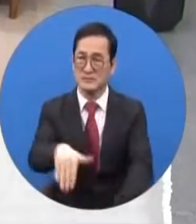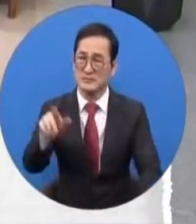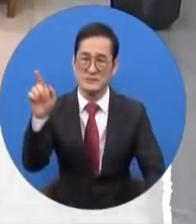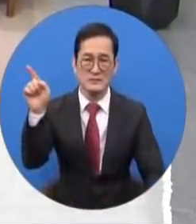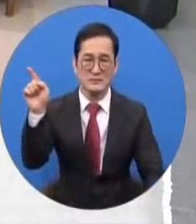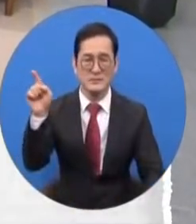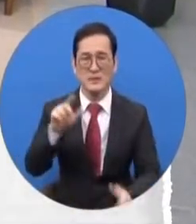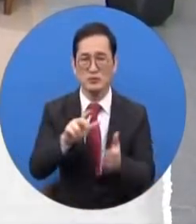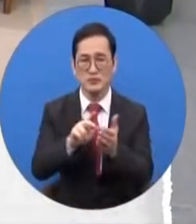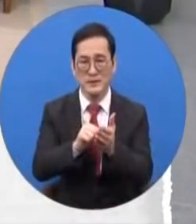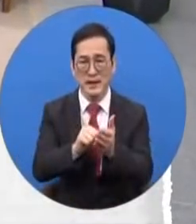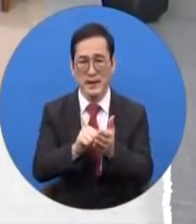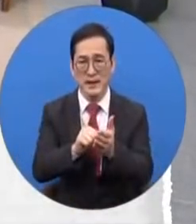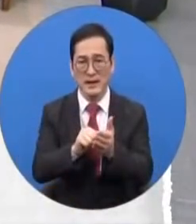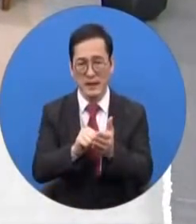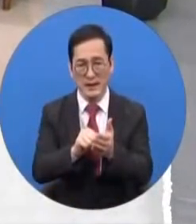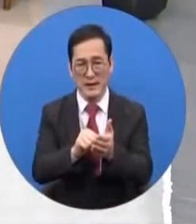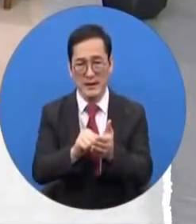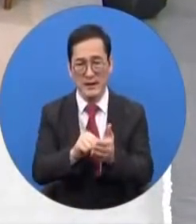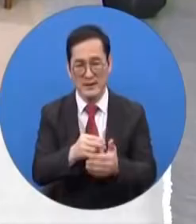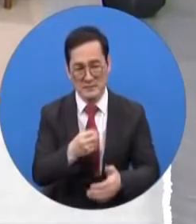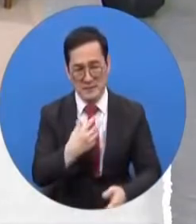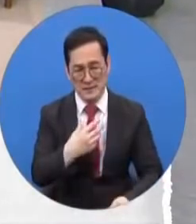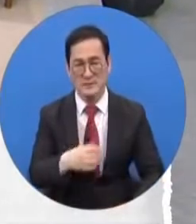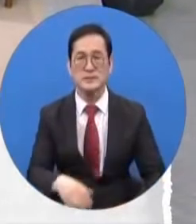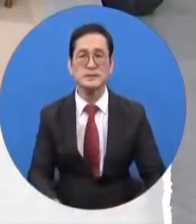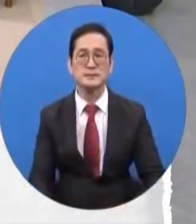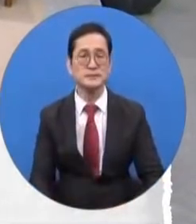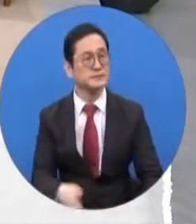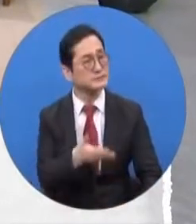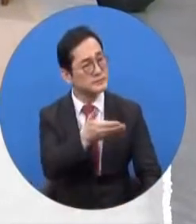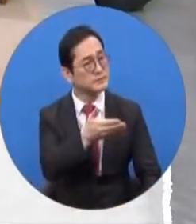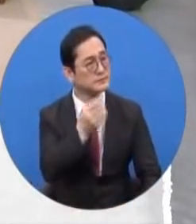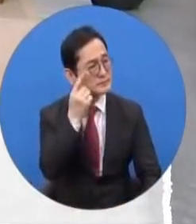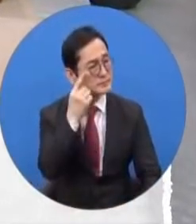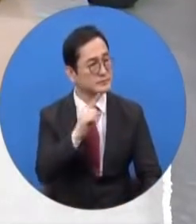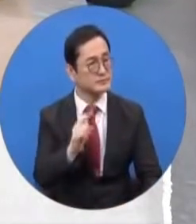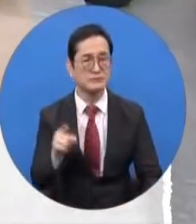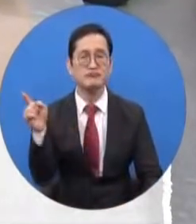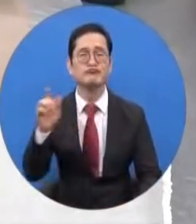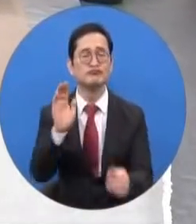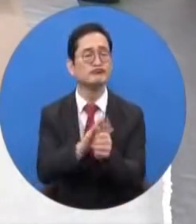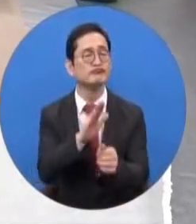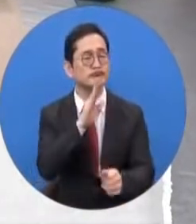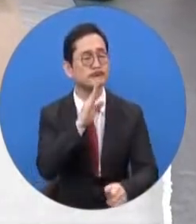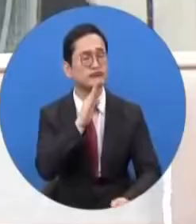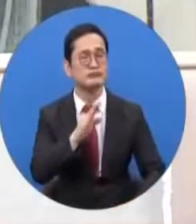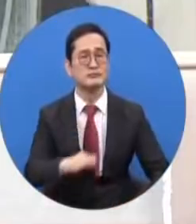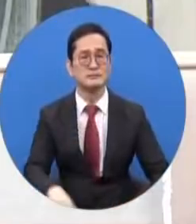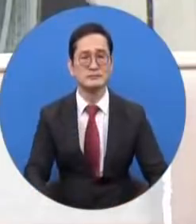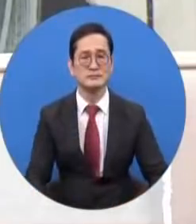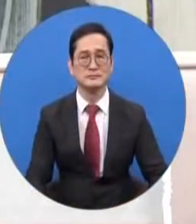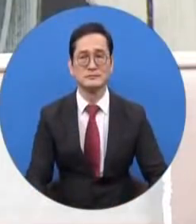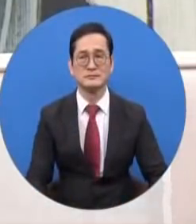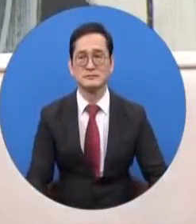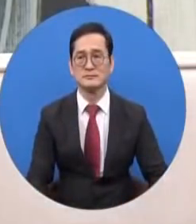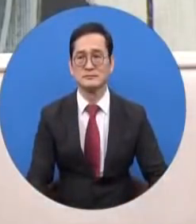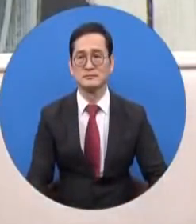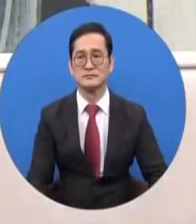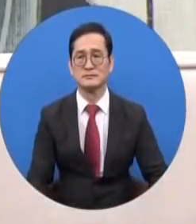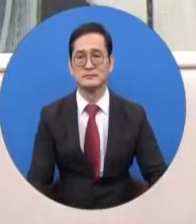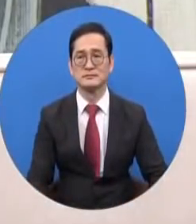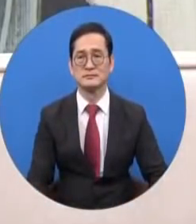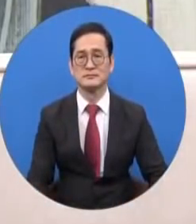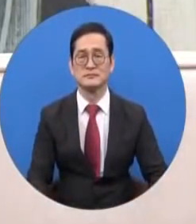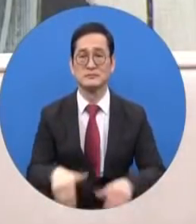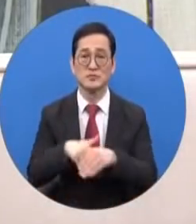전 대변인의 주장 들어봤습니다. 자 그럼 다른 의견도 들어보죠. 민주당의 전용규 의원. 네, 도와주는 게 맞죠. 도와줘야 됩니다. 그리고 문재인 대통령 같은